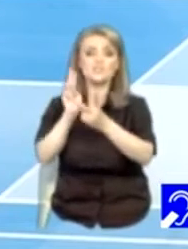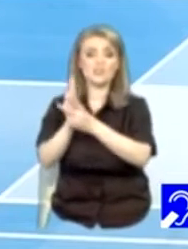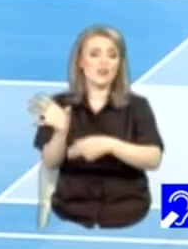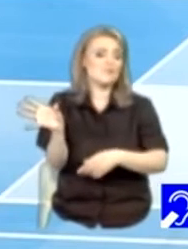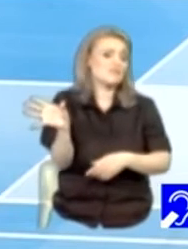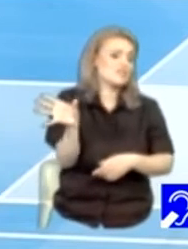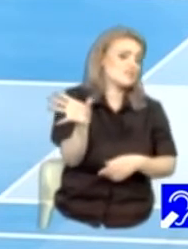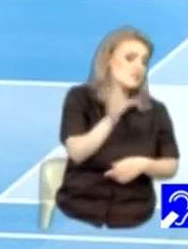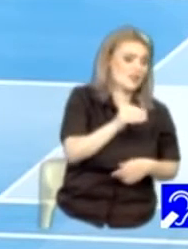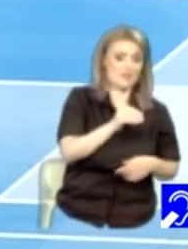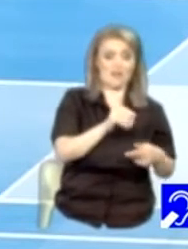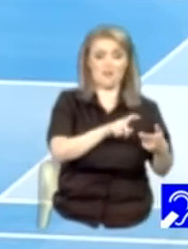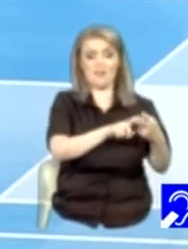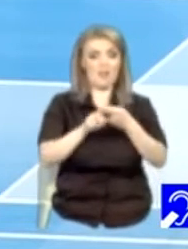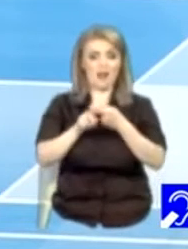leagă